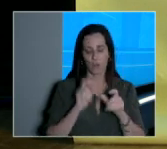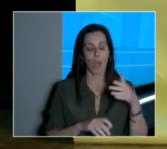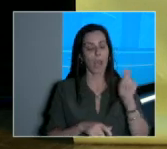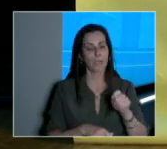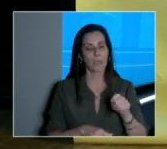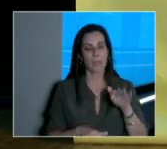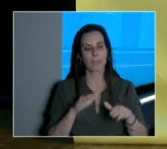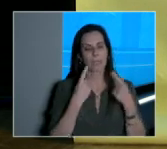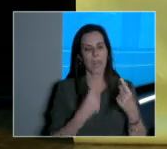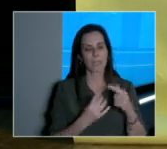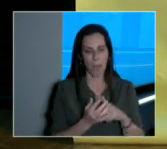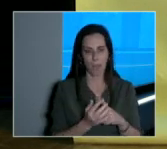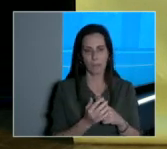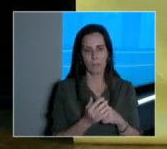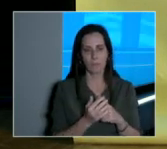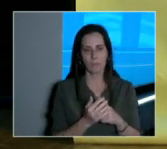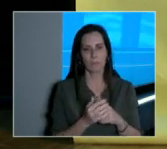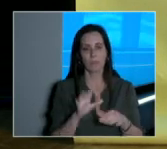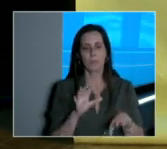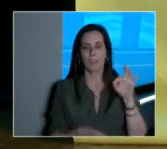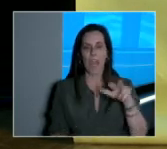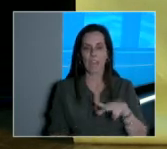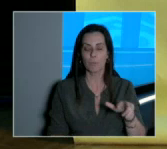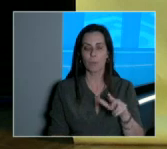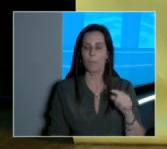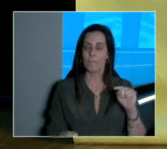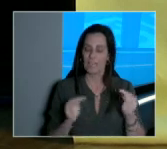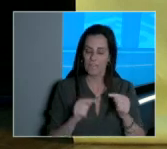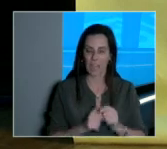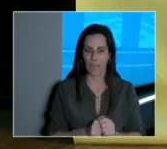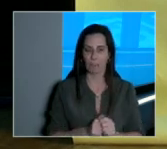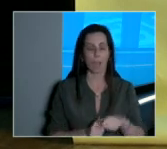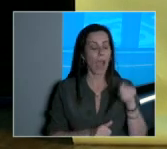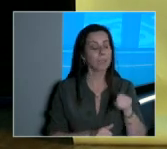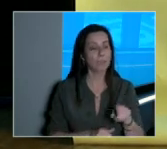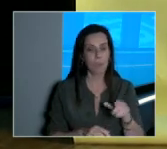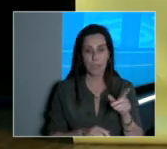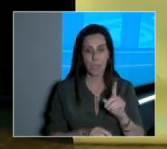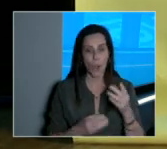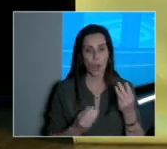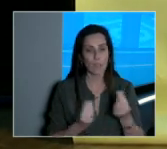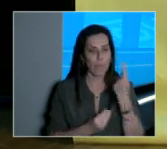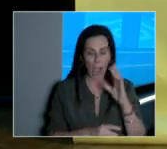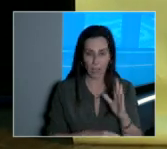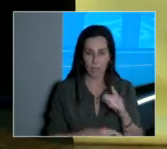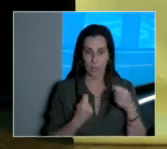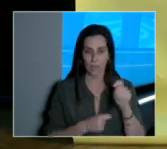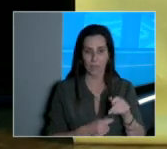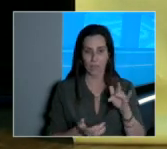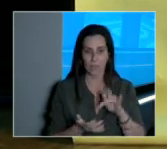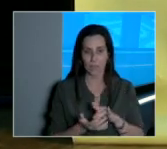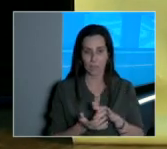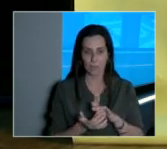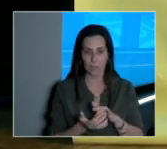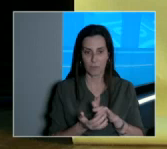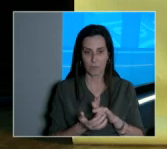הכנסת מאזנת את עצמה במובן זה שנבחרי הציבור מתווכחים זה עם זה, הכנסת היא ממש לא מקשה אחת, חברי הכנסת נמצאים